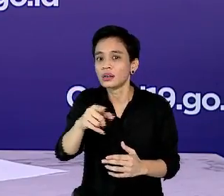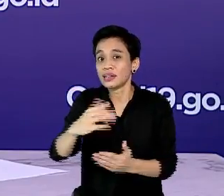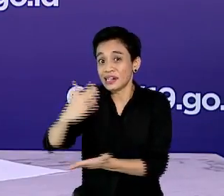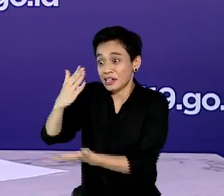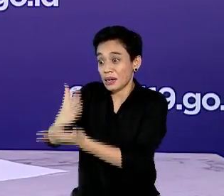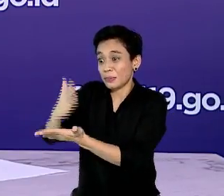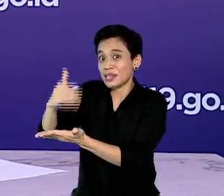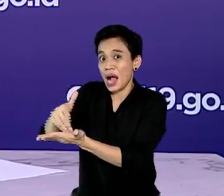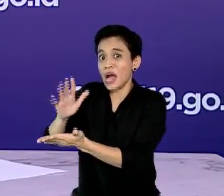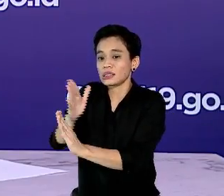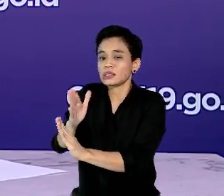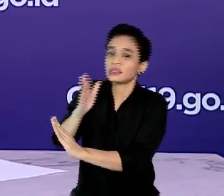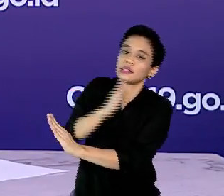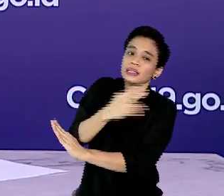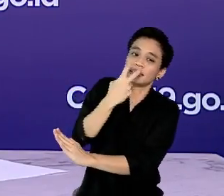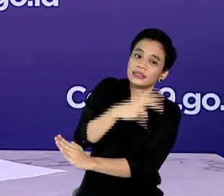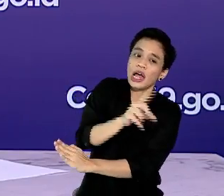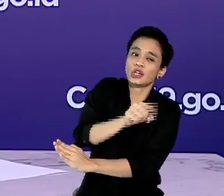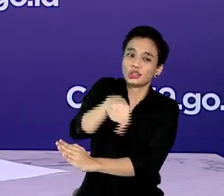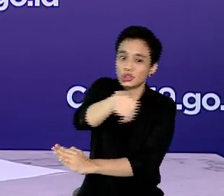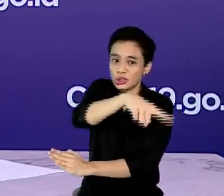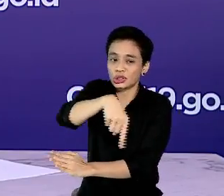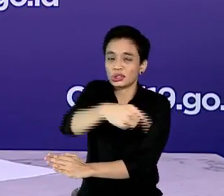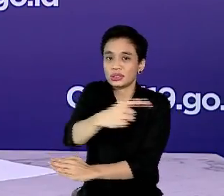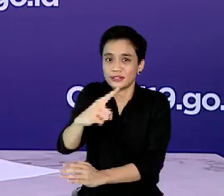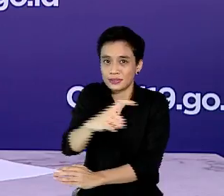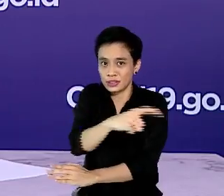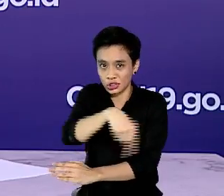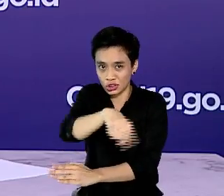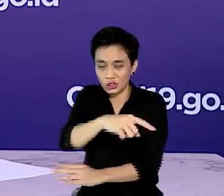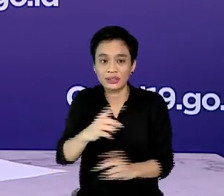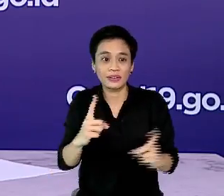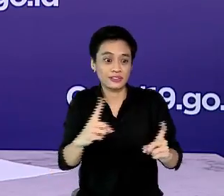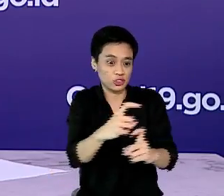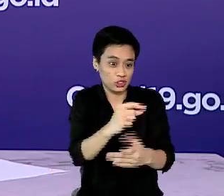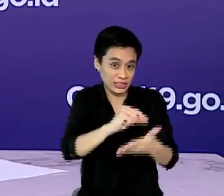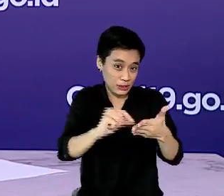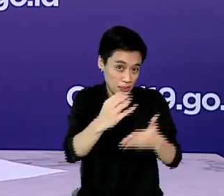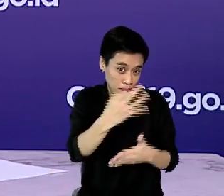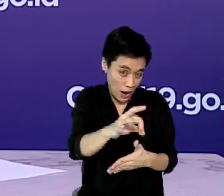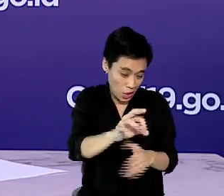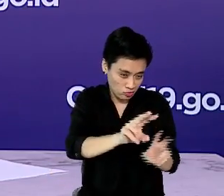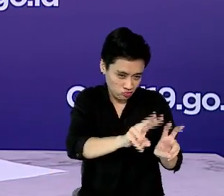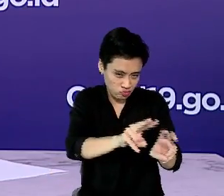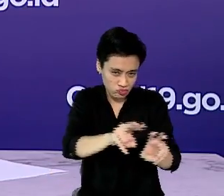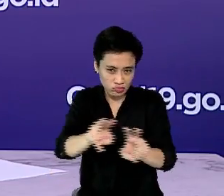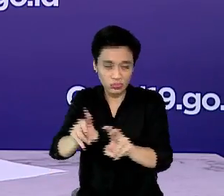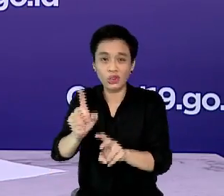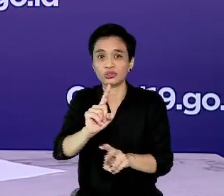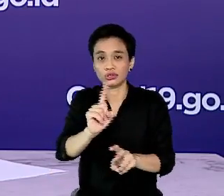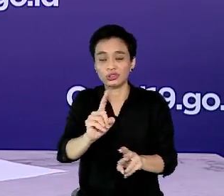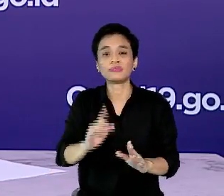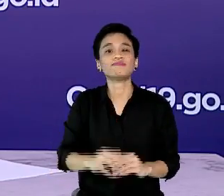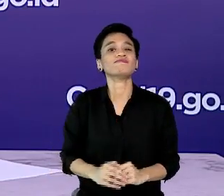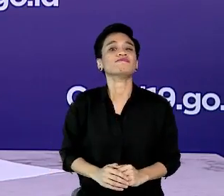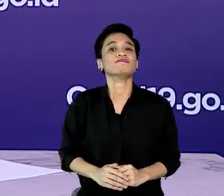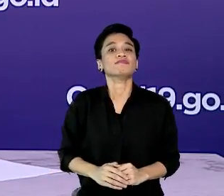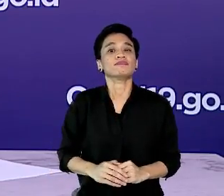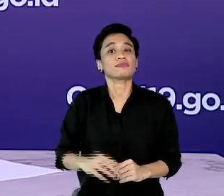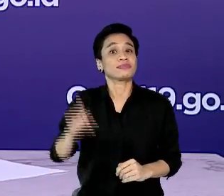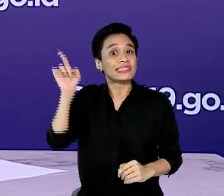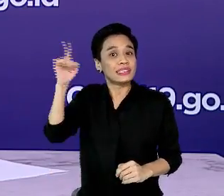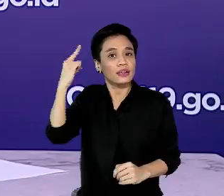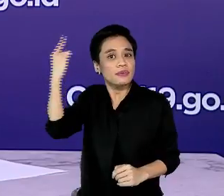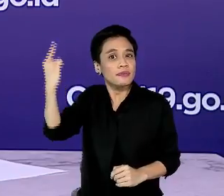kebijakan kesehatan yang tepat, khususnya untuk mengontrol distribusi varian di Indonesia. Sebagaimana yang saya sampaikan bahwa